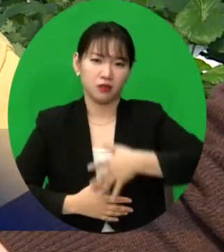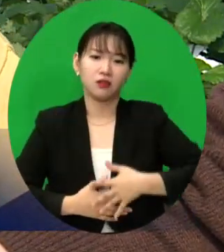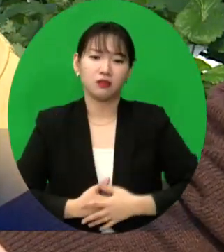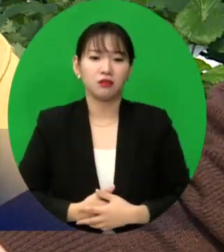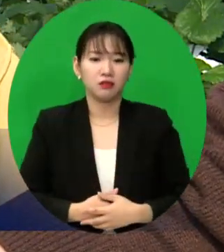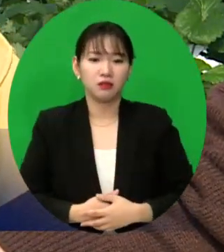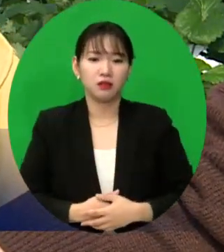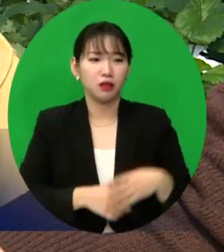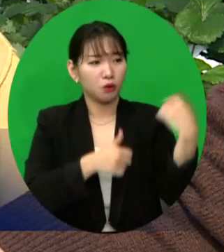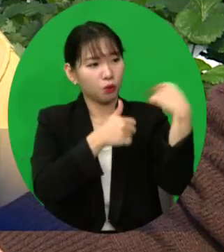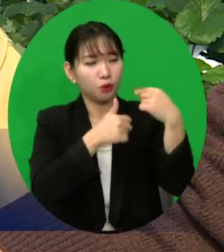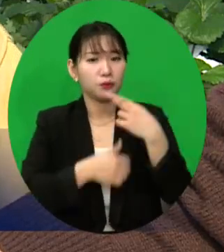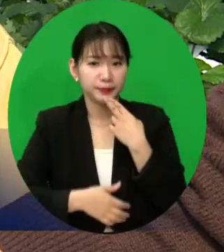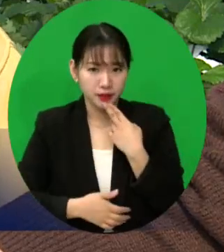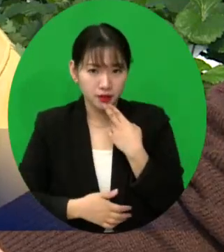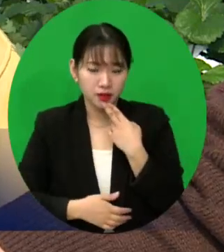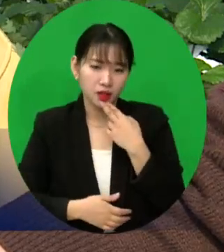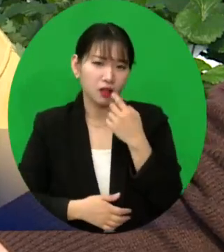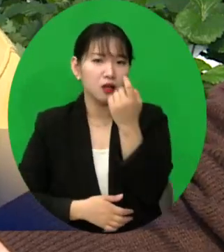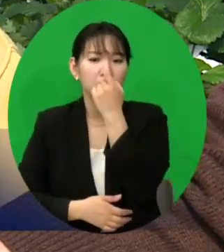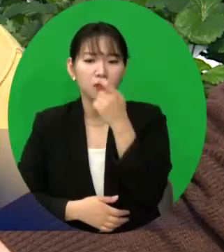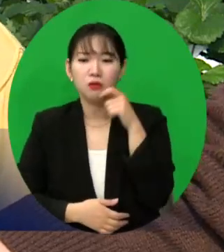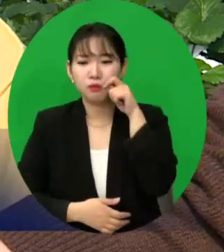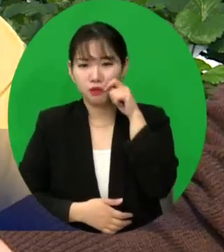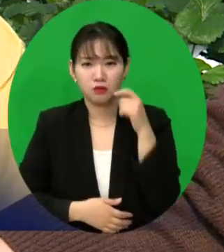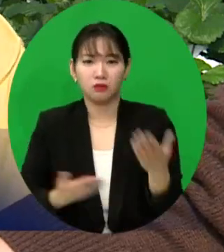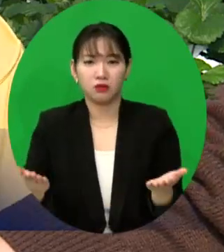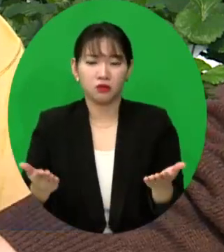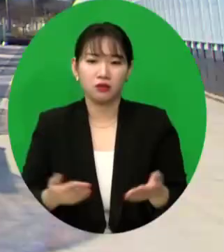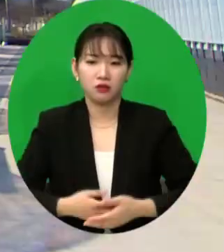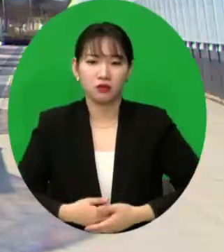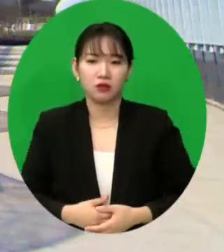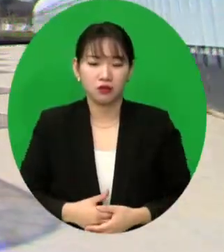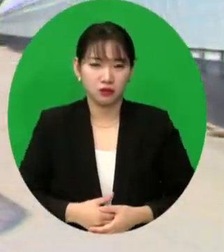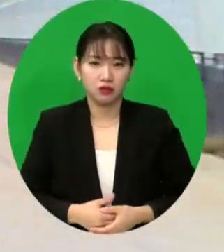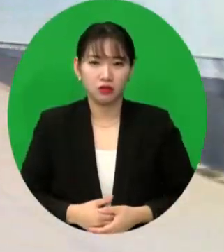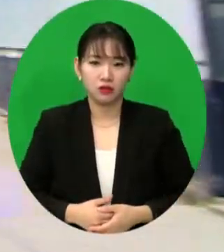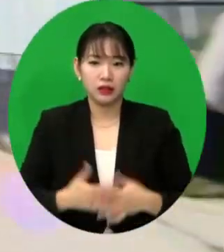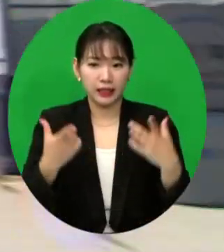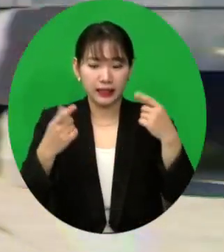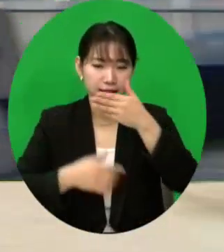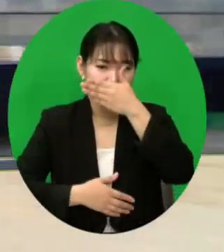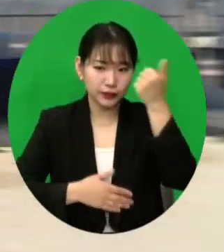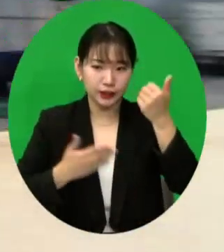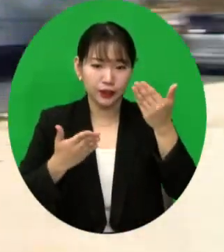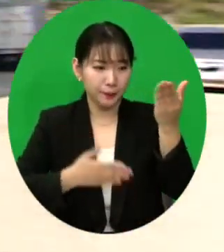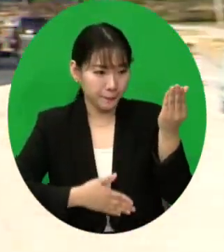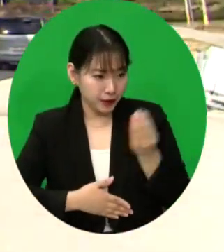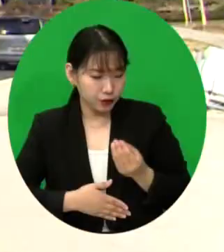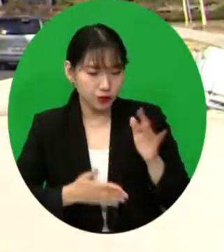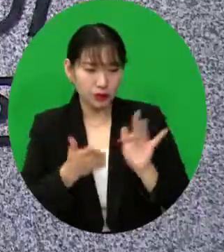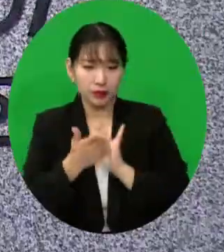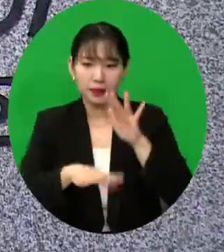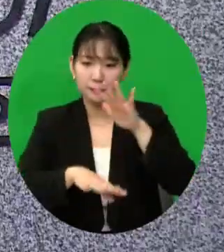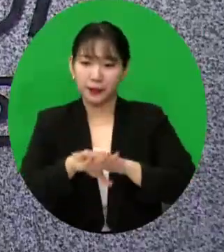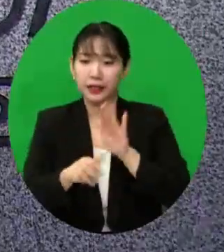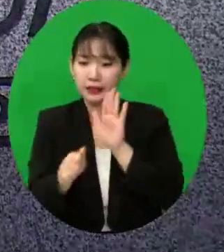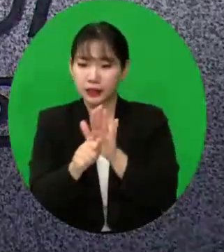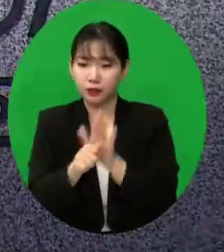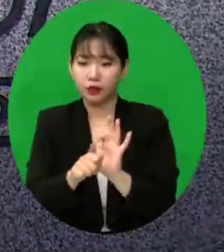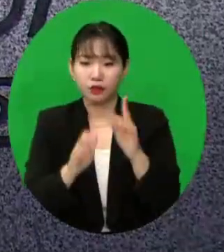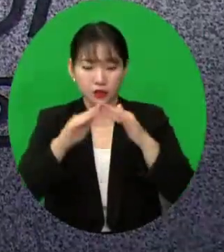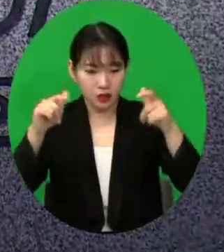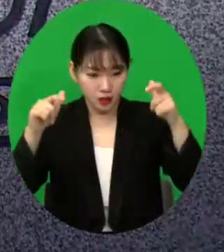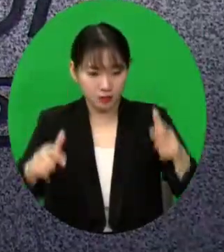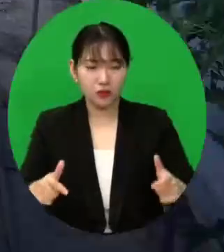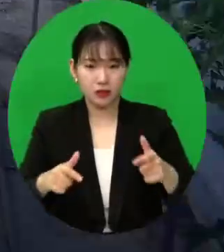힘들게 되죠. 이제 교육이 없으니까 배울 수가 없으니까 이제. 이 같은 청년 임대형 스마트팜 조성 지원으로 전남에